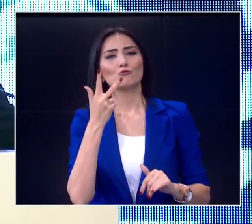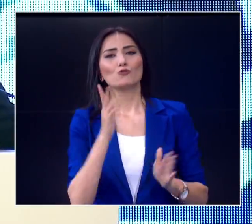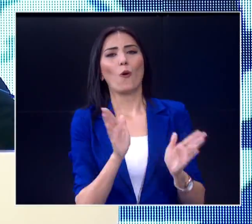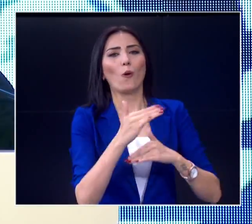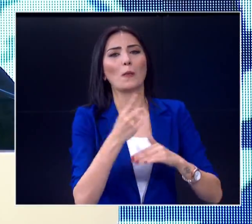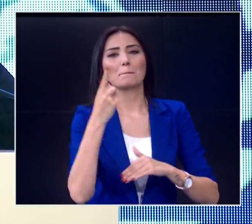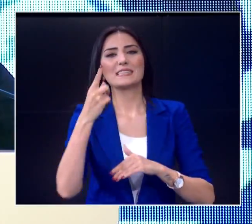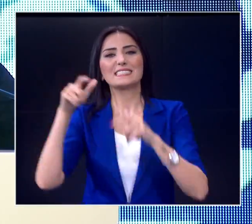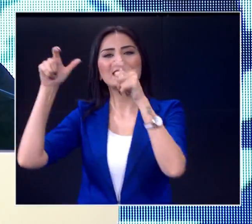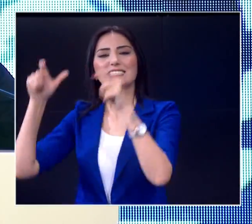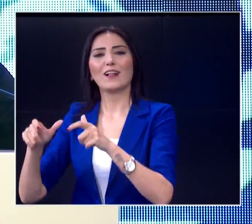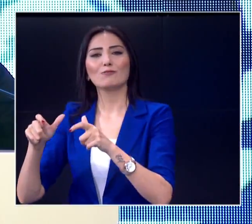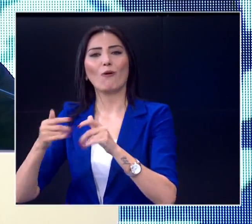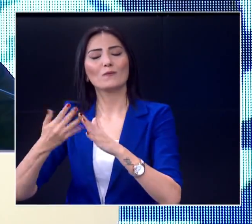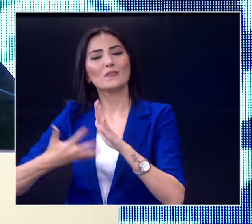salon daire